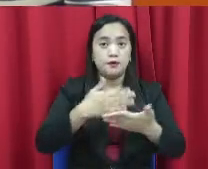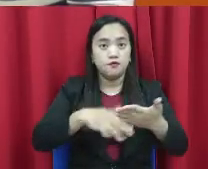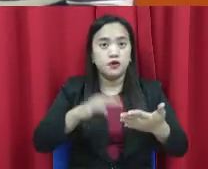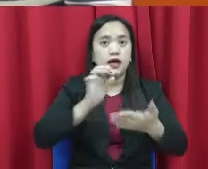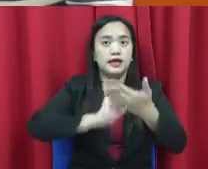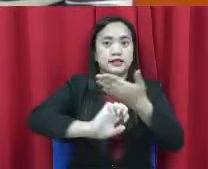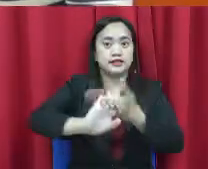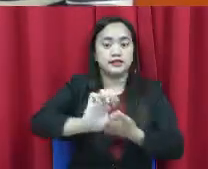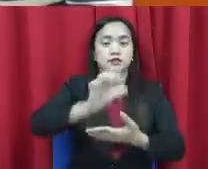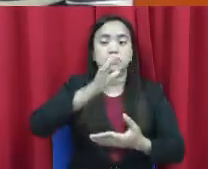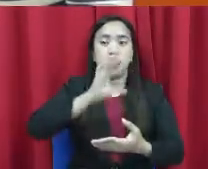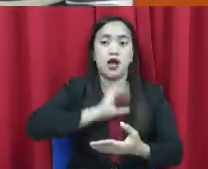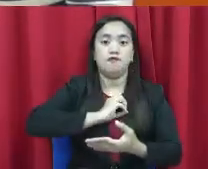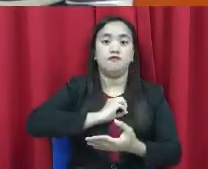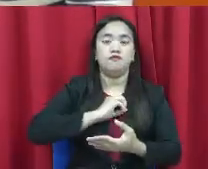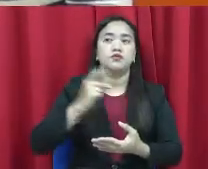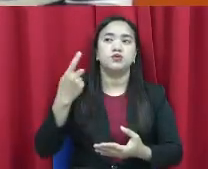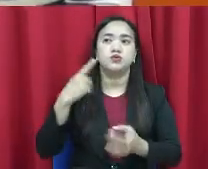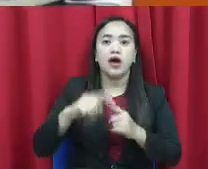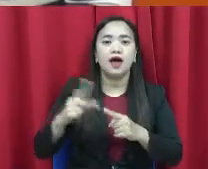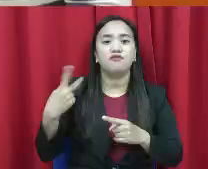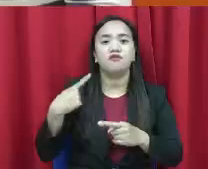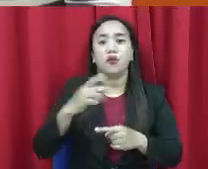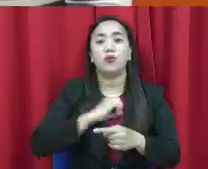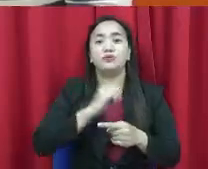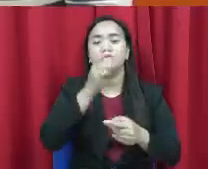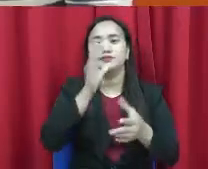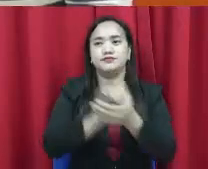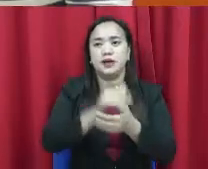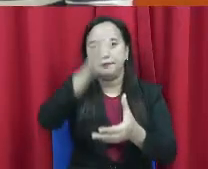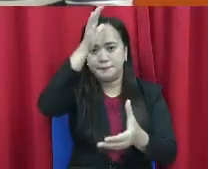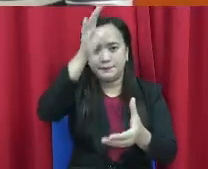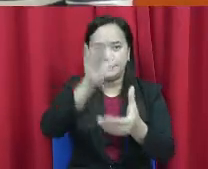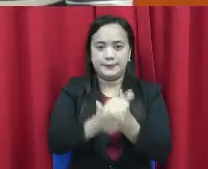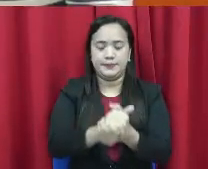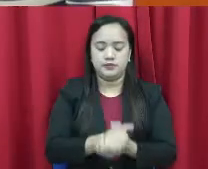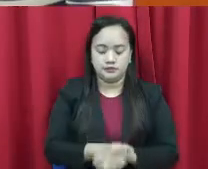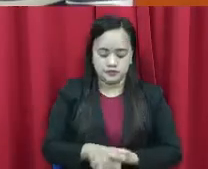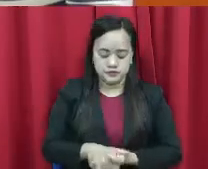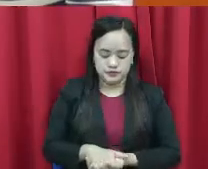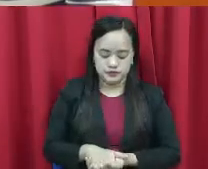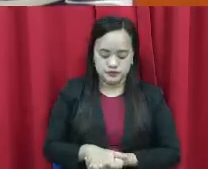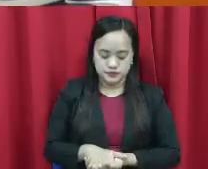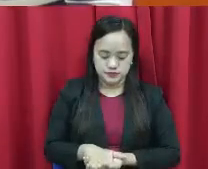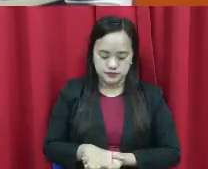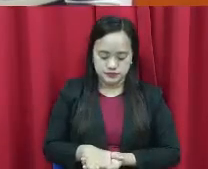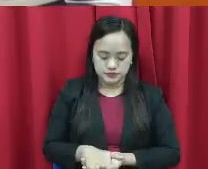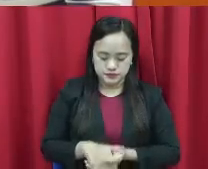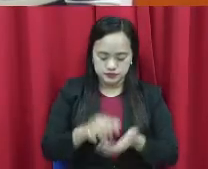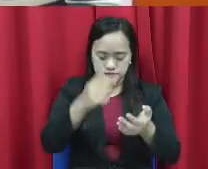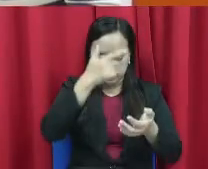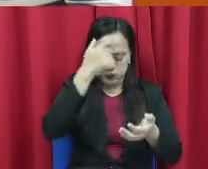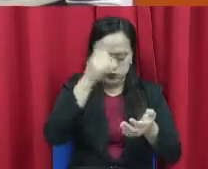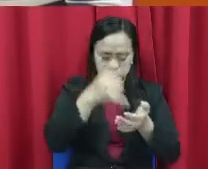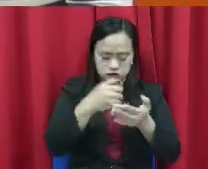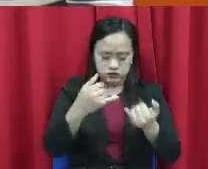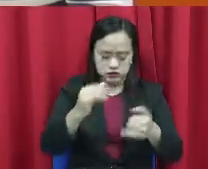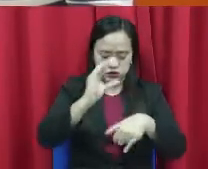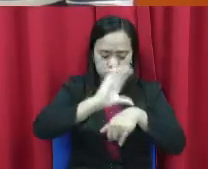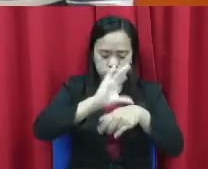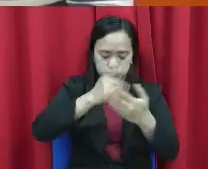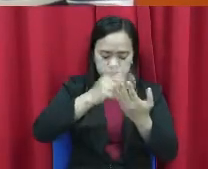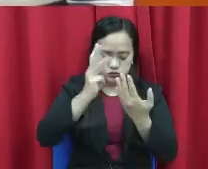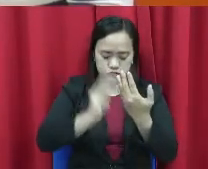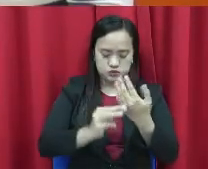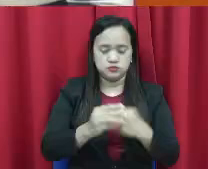Kaya nga doon Maam ay nai-share po ni Pastor na talagang itong programa po natin